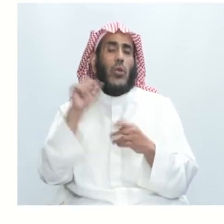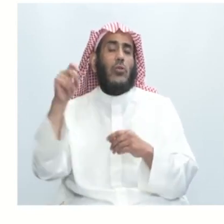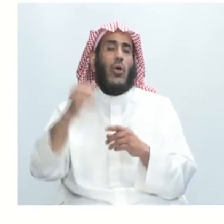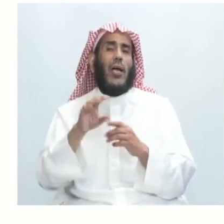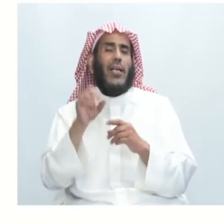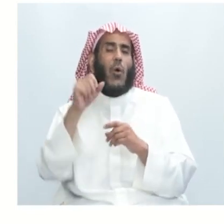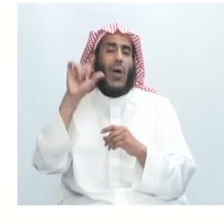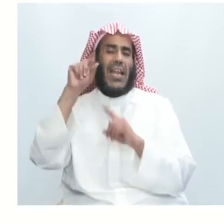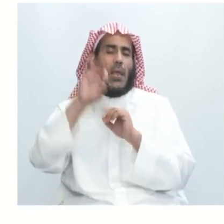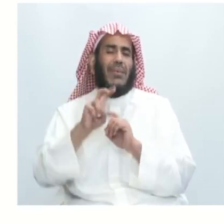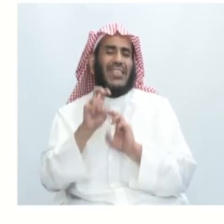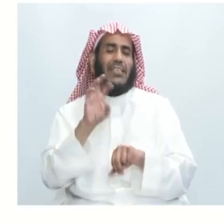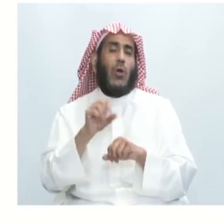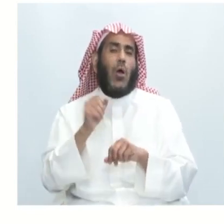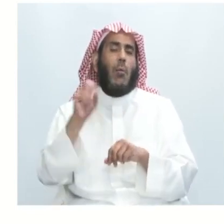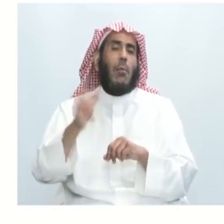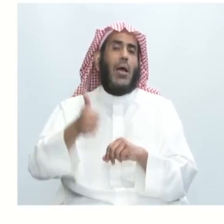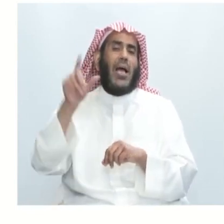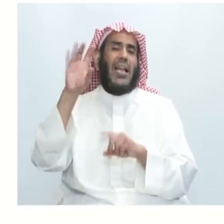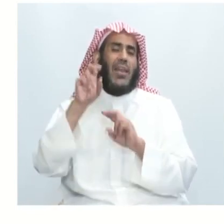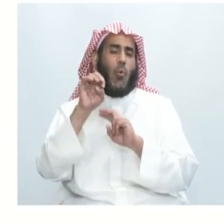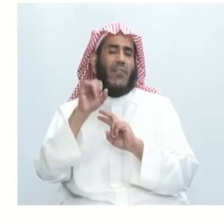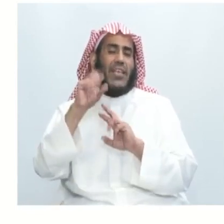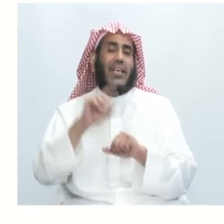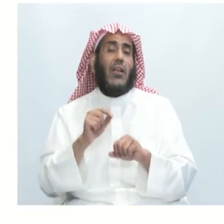كما ينكسر كان ذا مال وفير الظلام